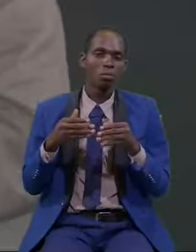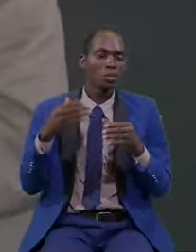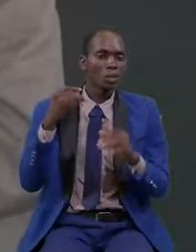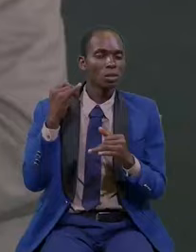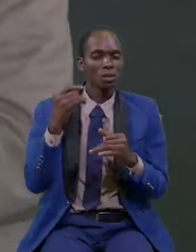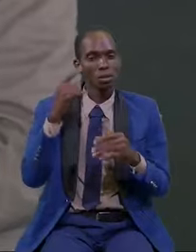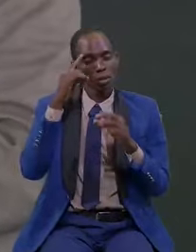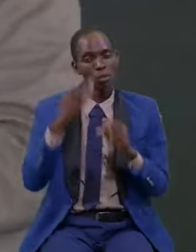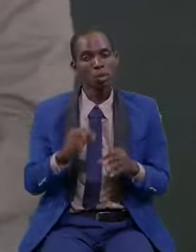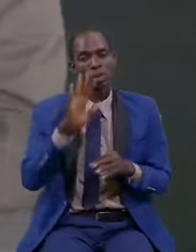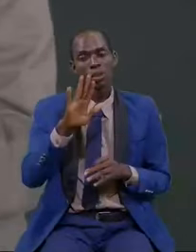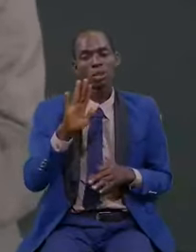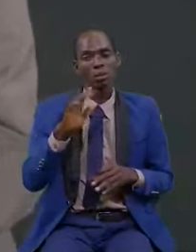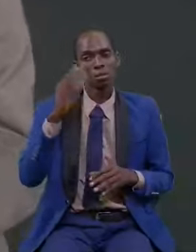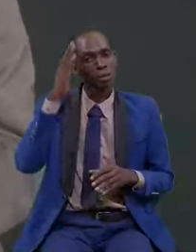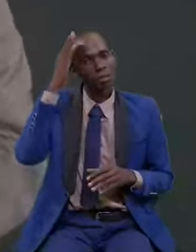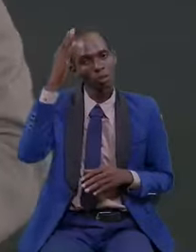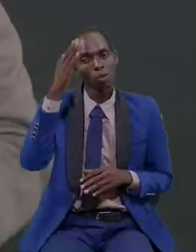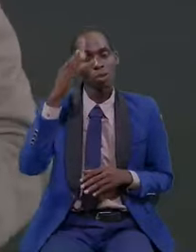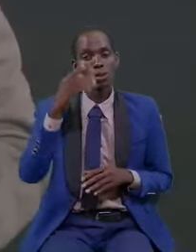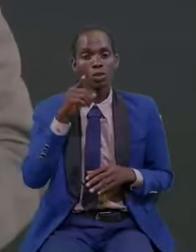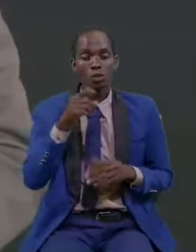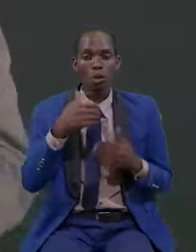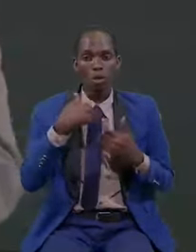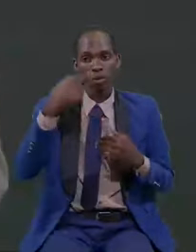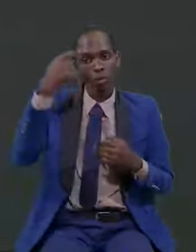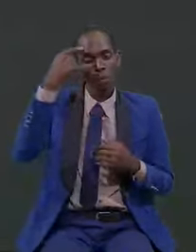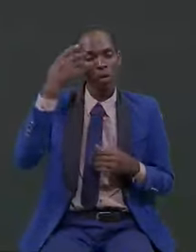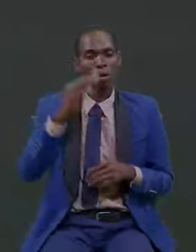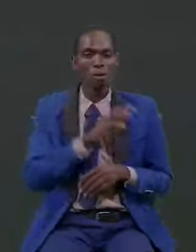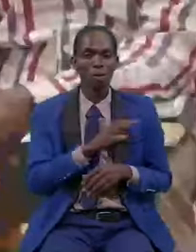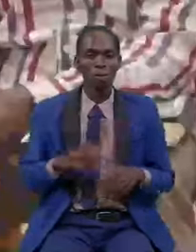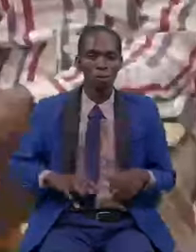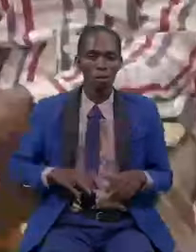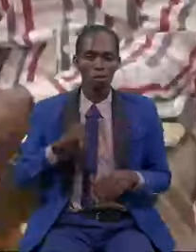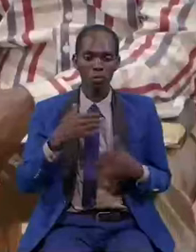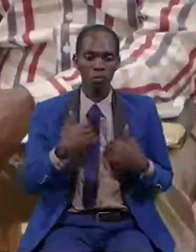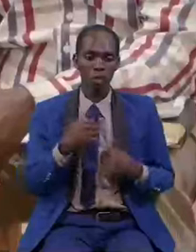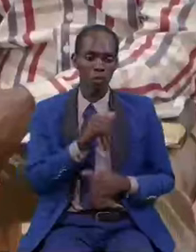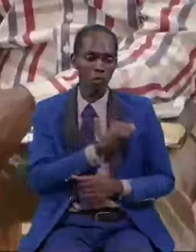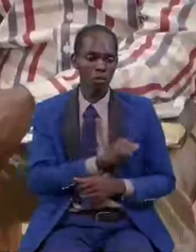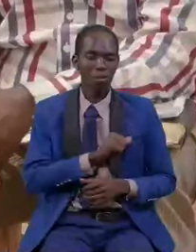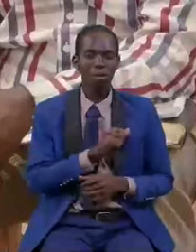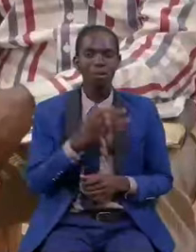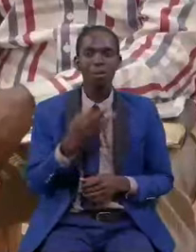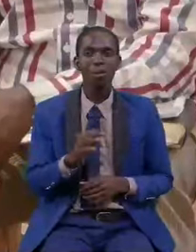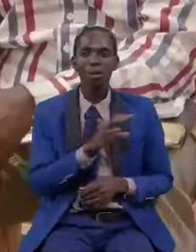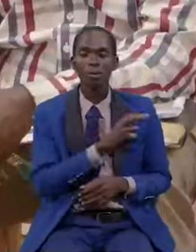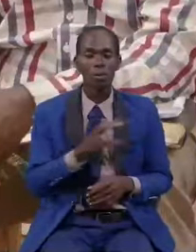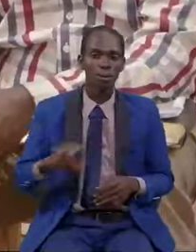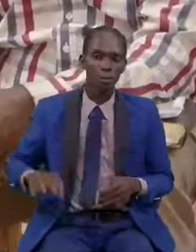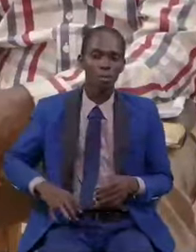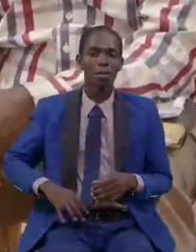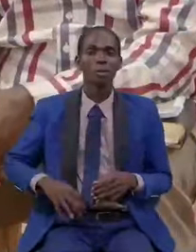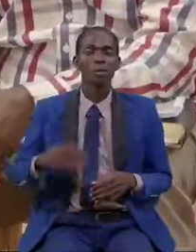avez le sentiment de Christ, l'attitude de Christ, vous avez